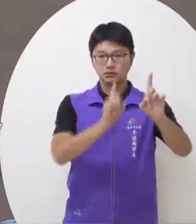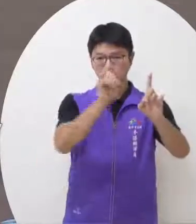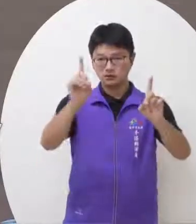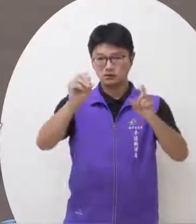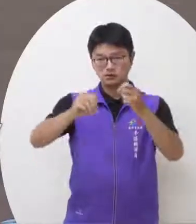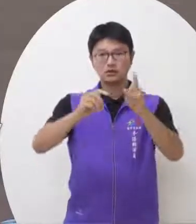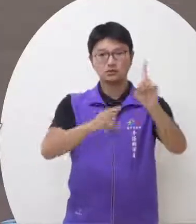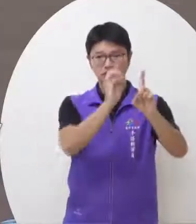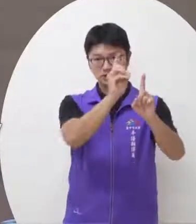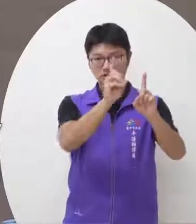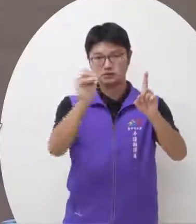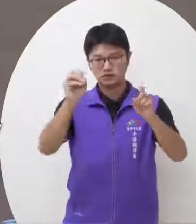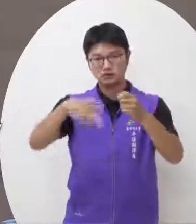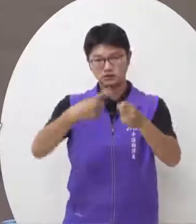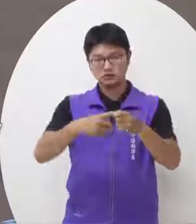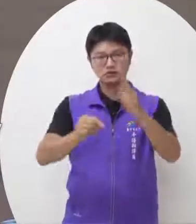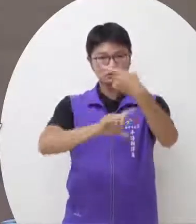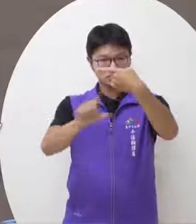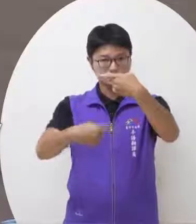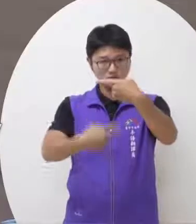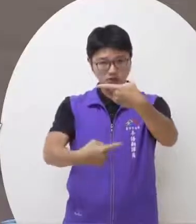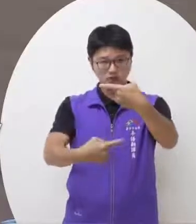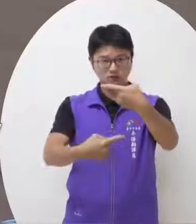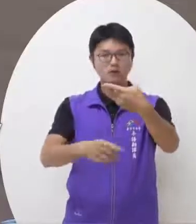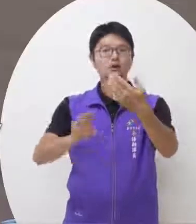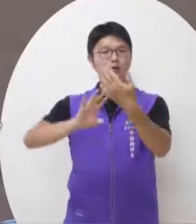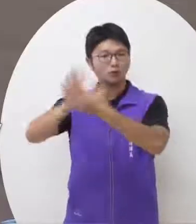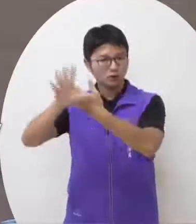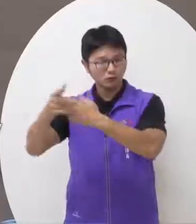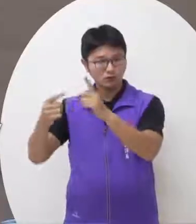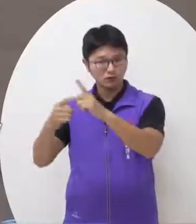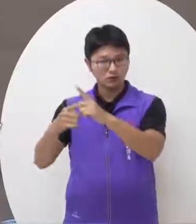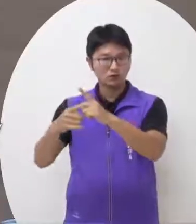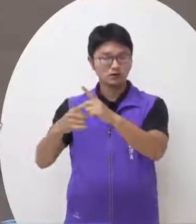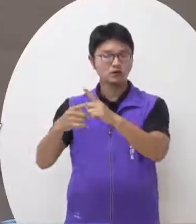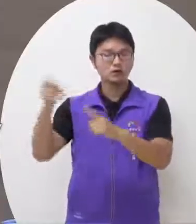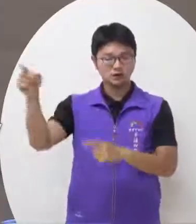始外县市外国人，对不起，这部分我们